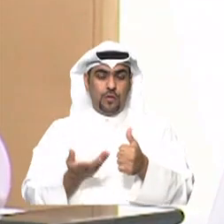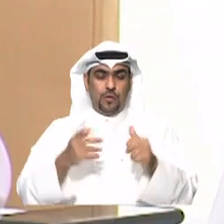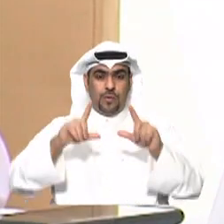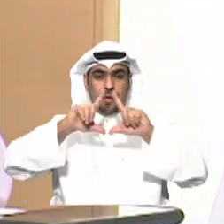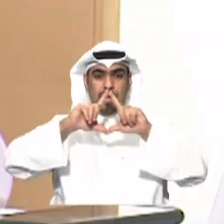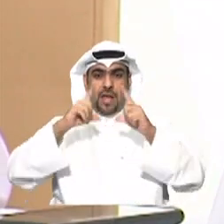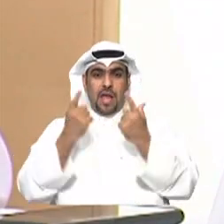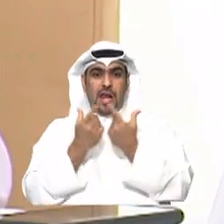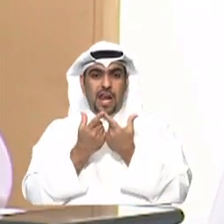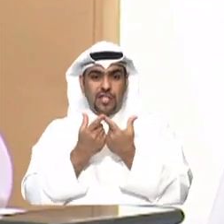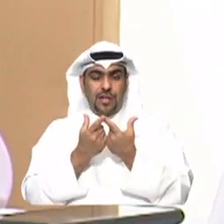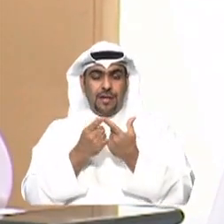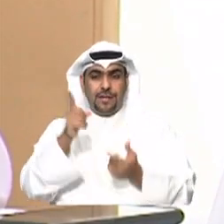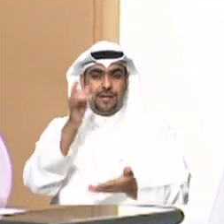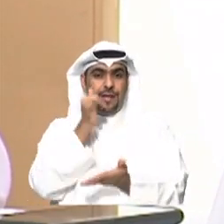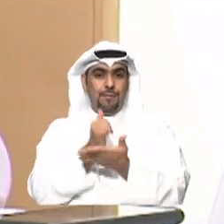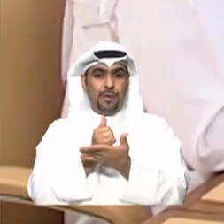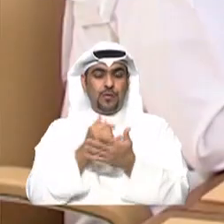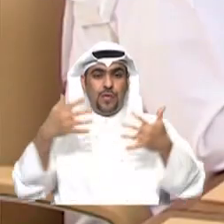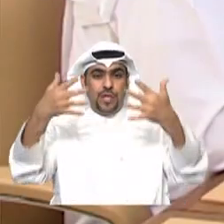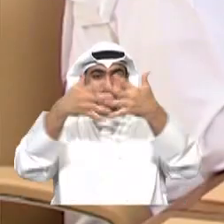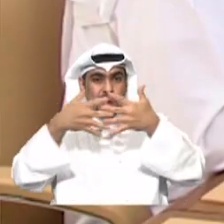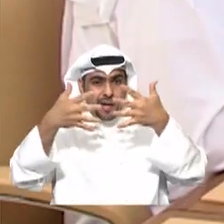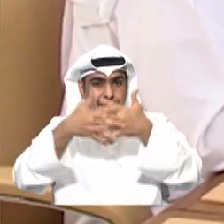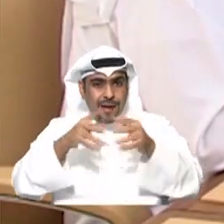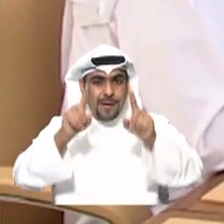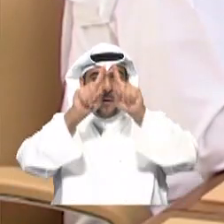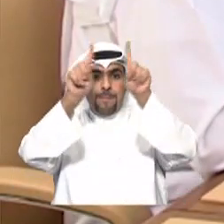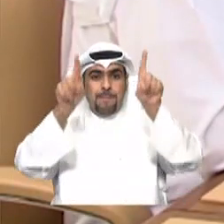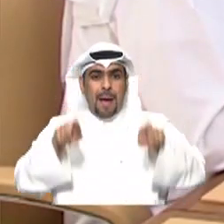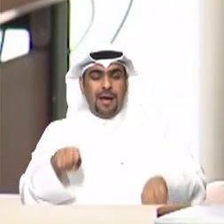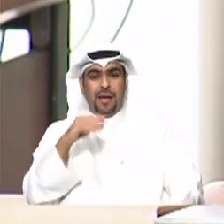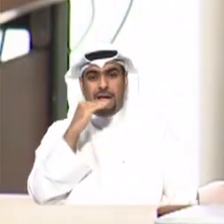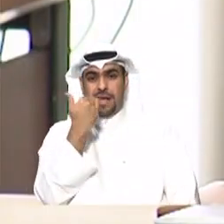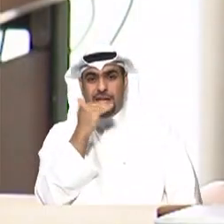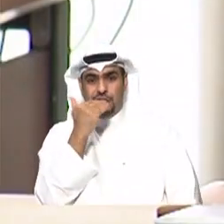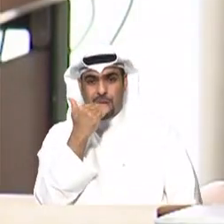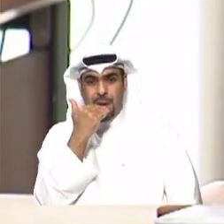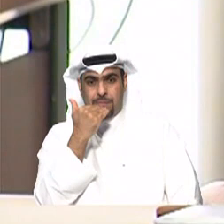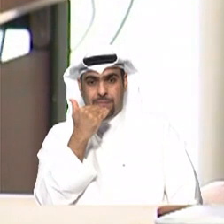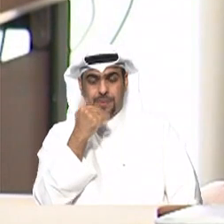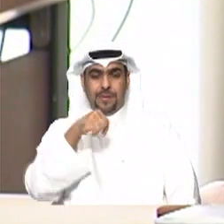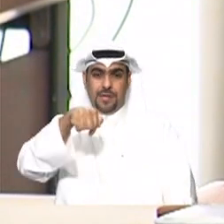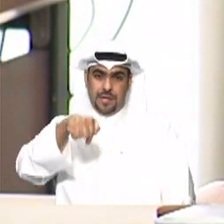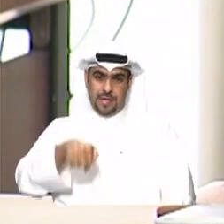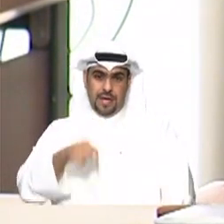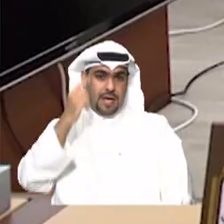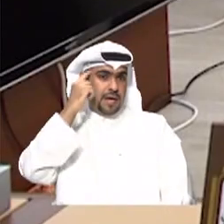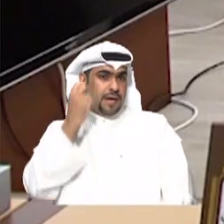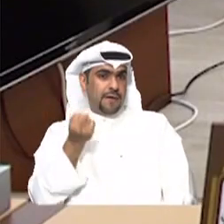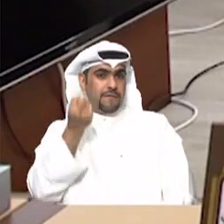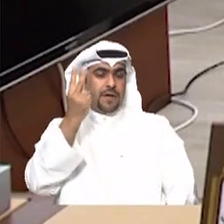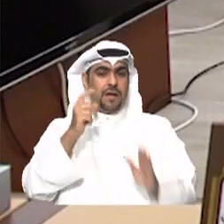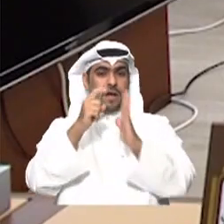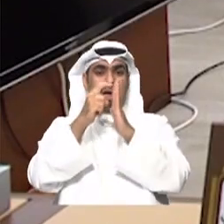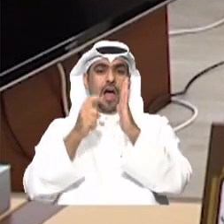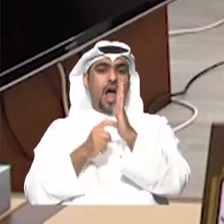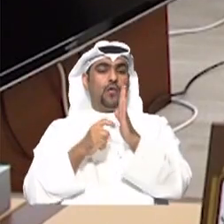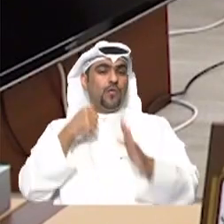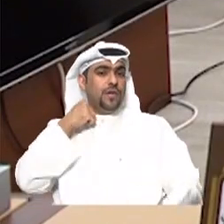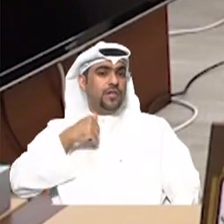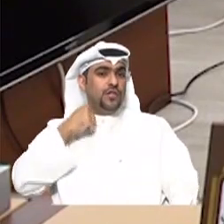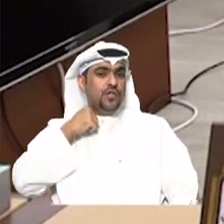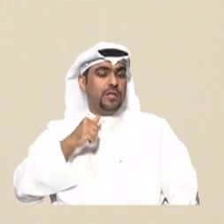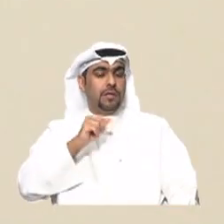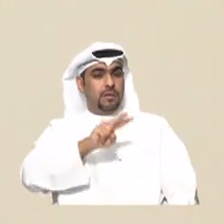والتي ناقشه المعوقات امام تنفيذ مشروعات الاستثمار المباشر ومشروعات الشراكه والمشروعات المتوسطه